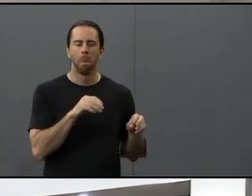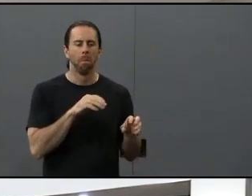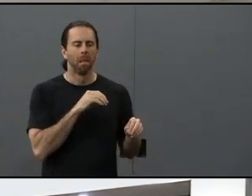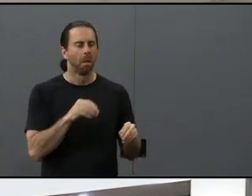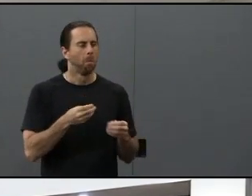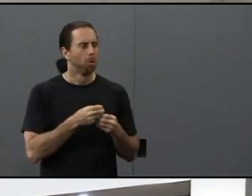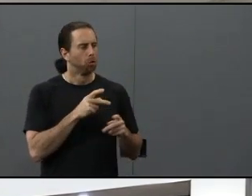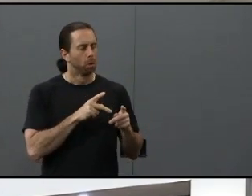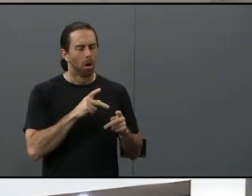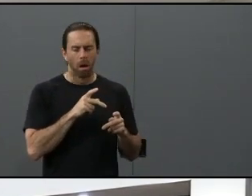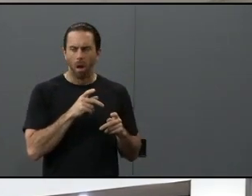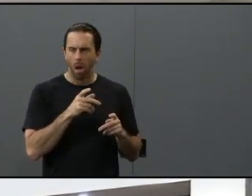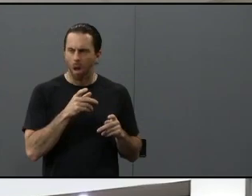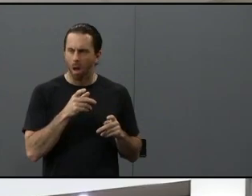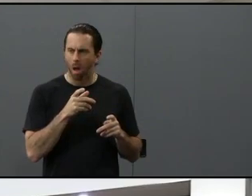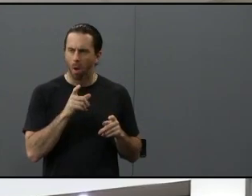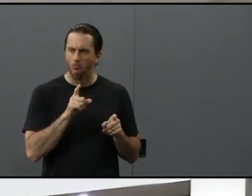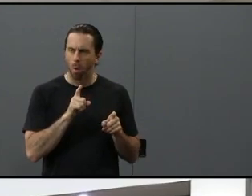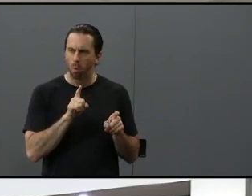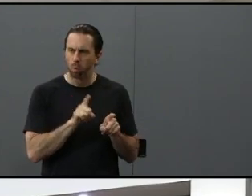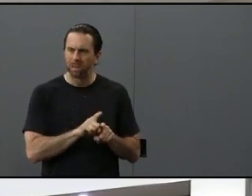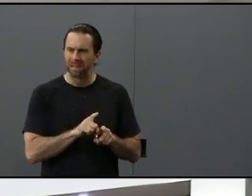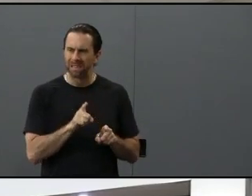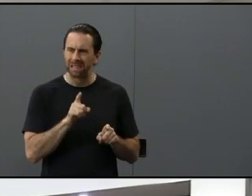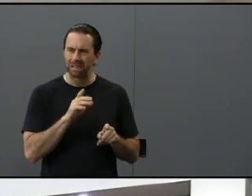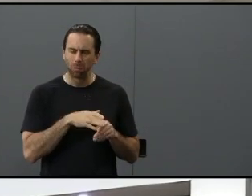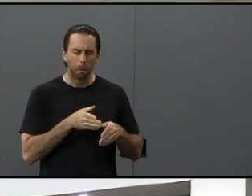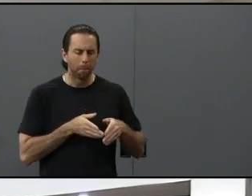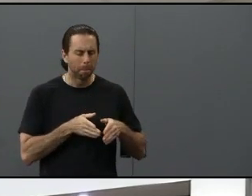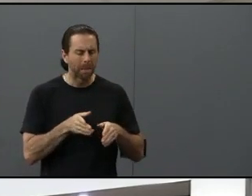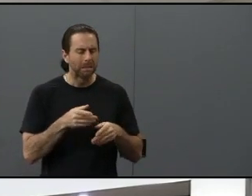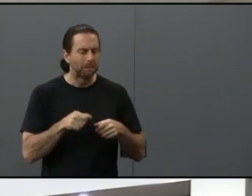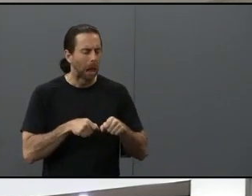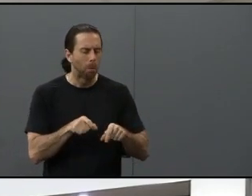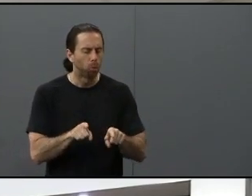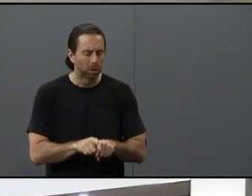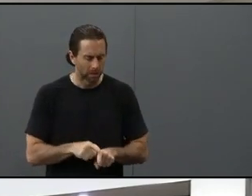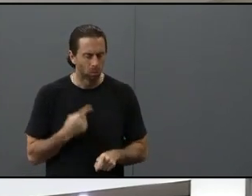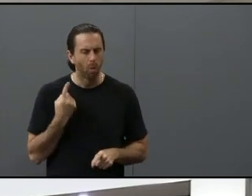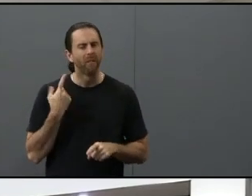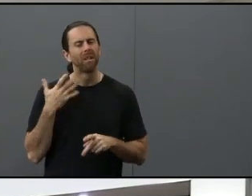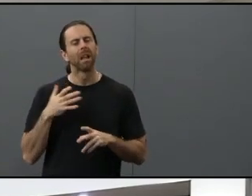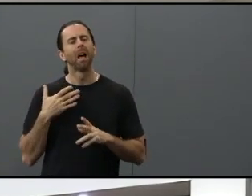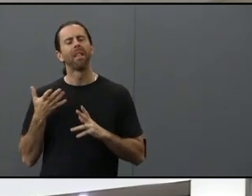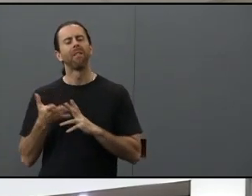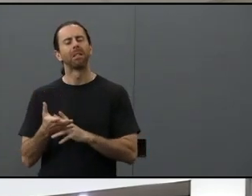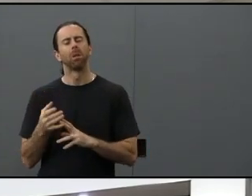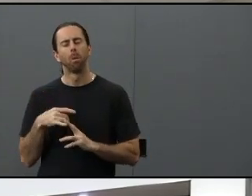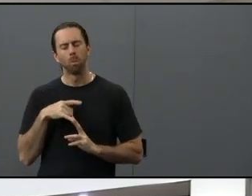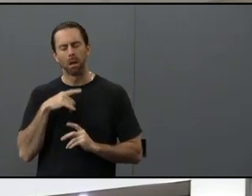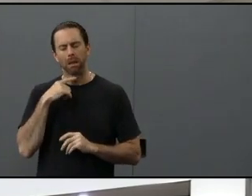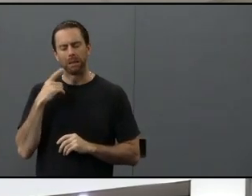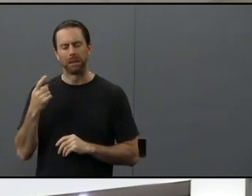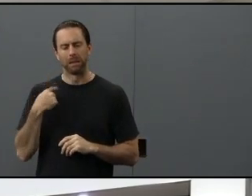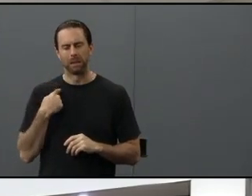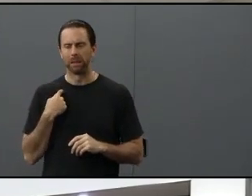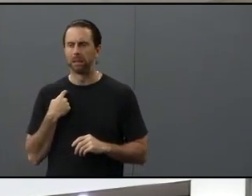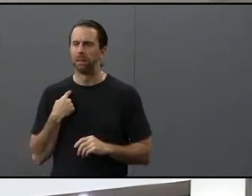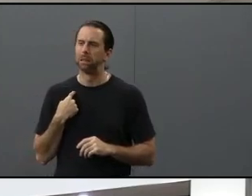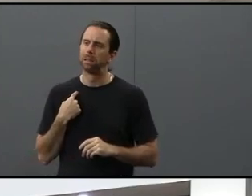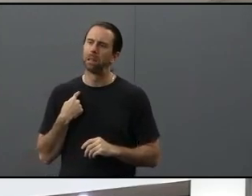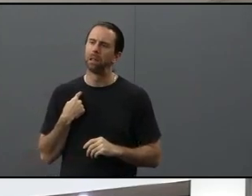et cetera et puis je regardais à M donné j'ai fait une intervention j'ai soulevé j'ai dit euh